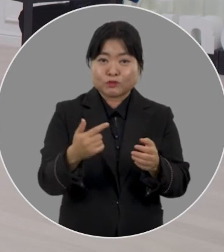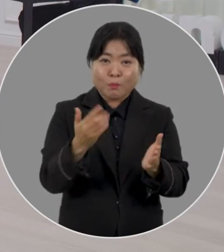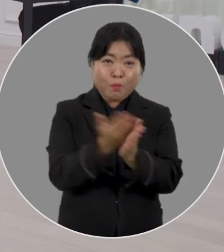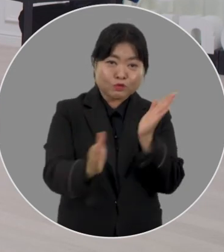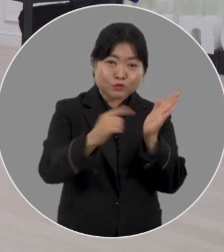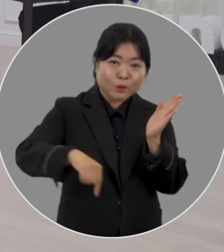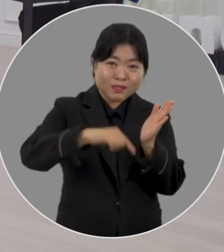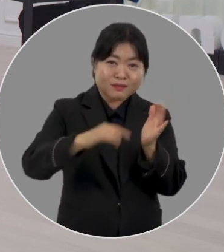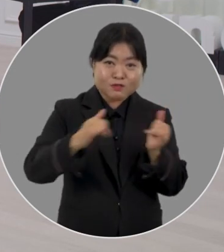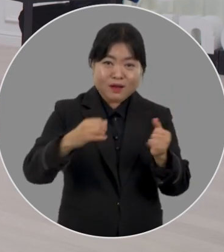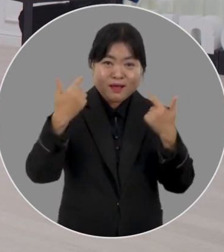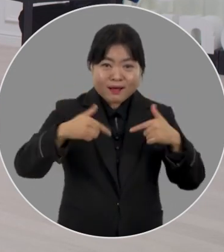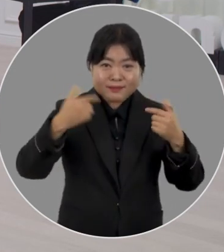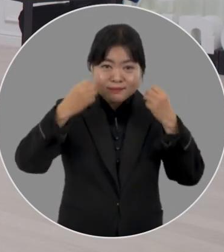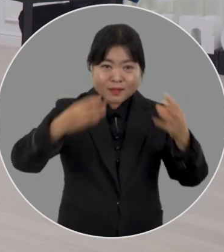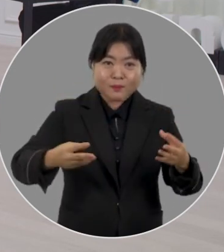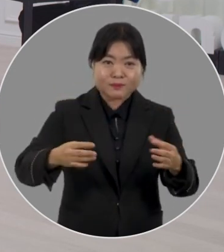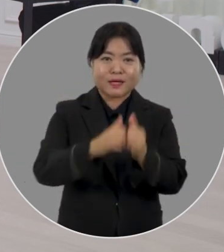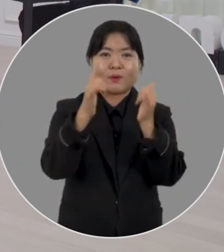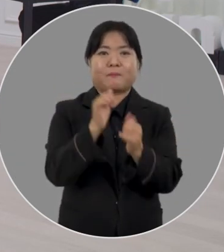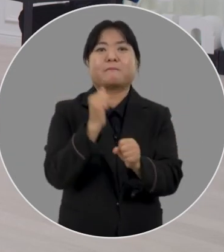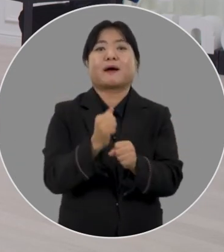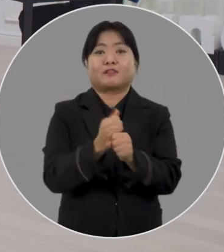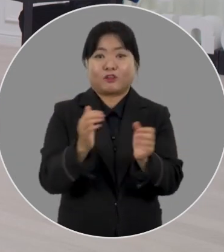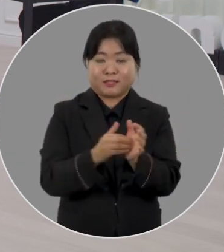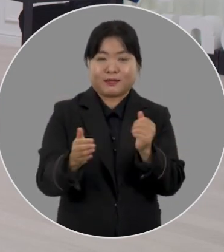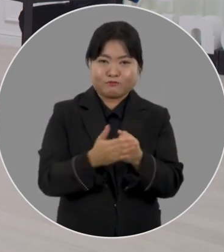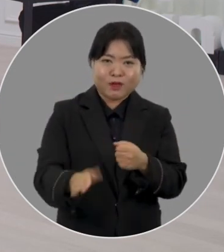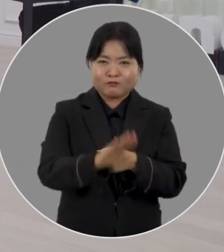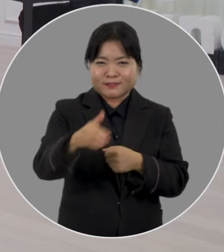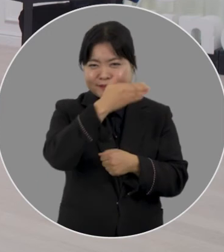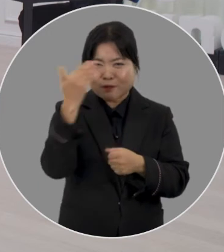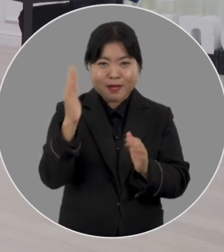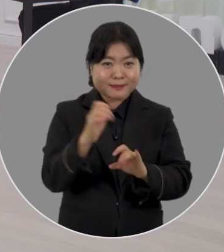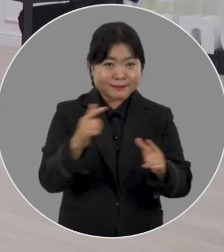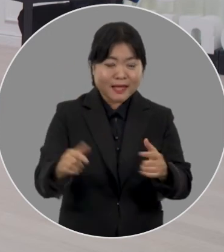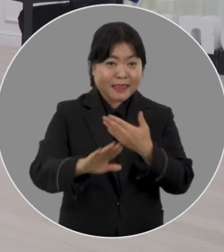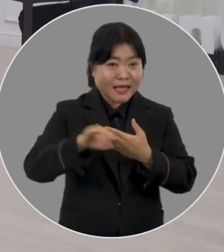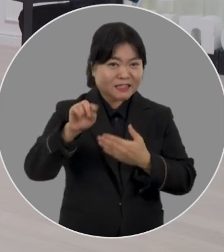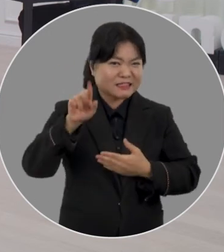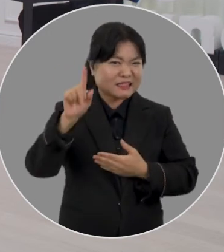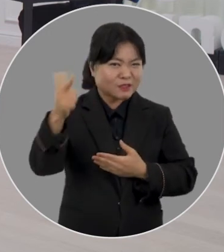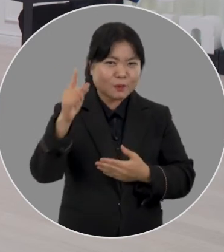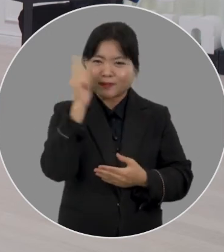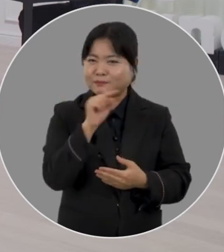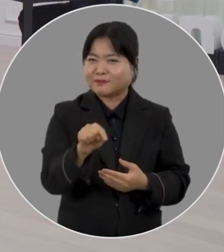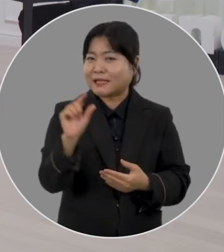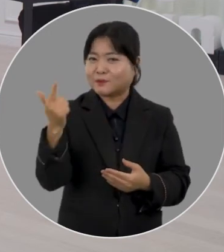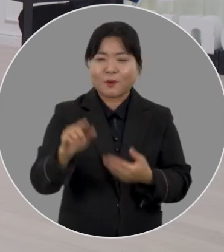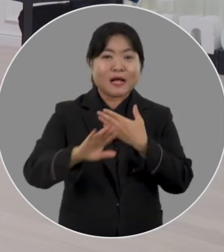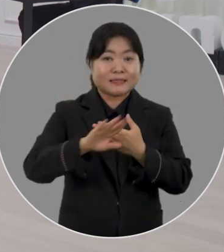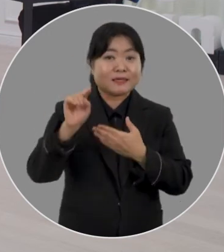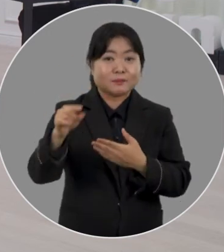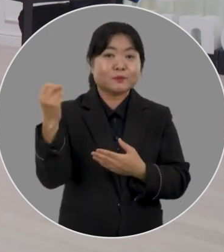새로운 창의를 만들어 왔기 때문에 그래서 이제 우리 젊은 학생들에게도 다름은 틀린 것이 아니고 나쁜 것이 아니고